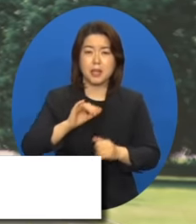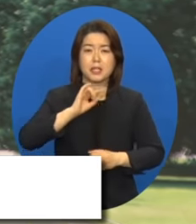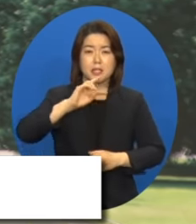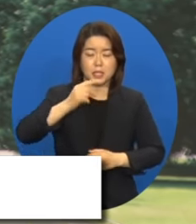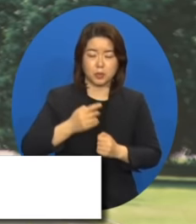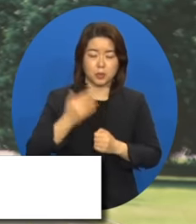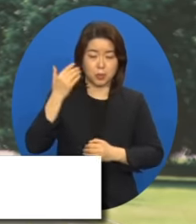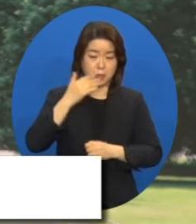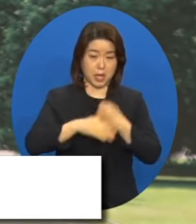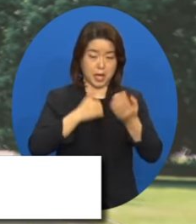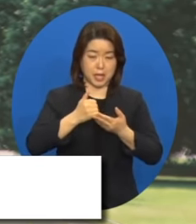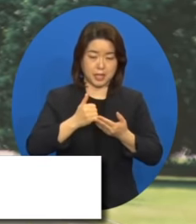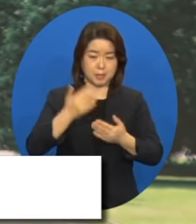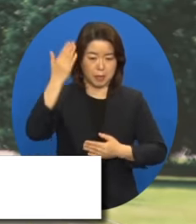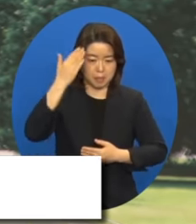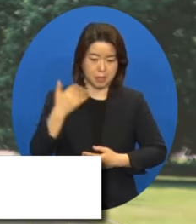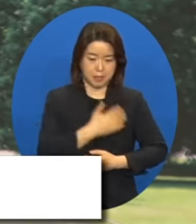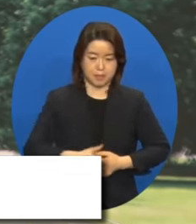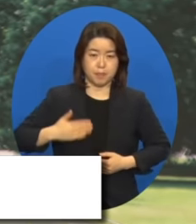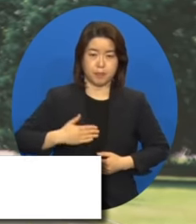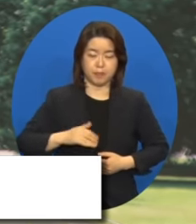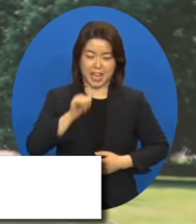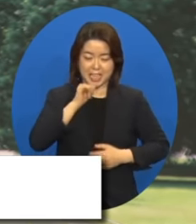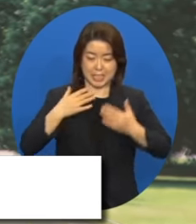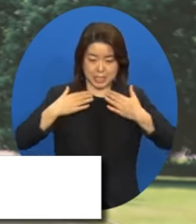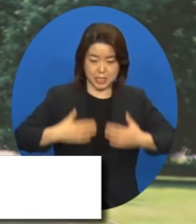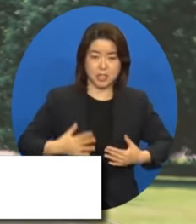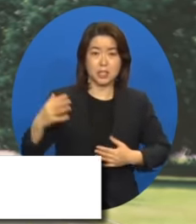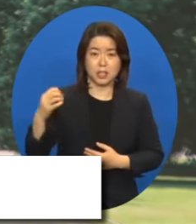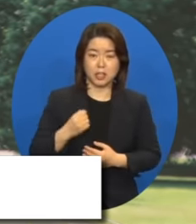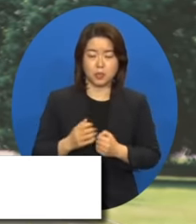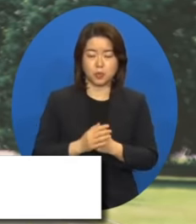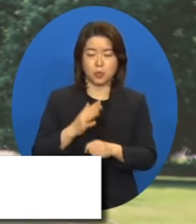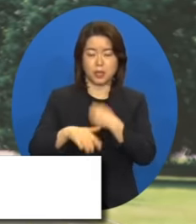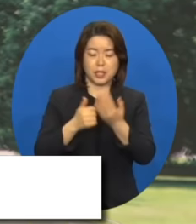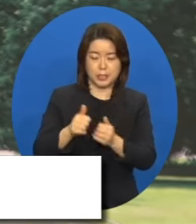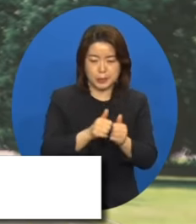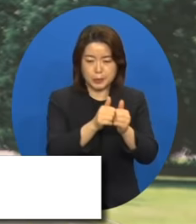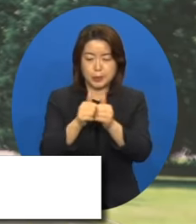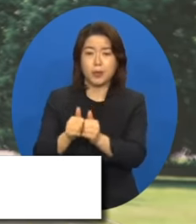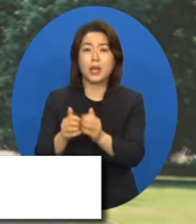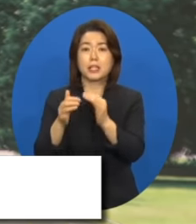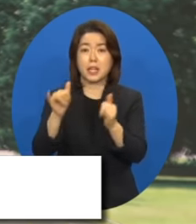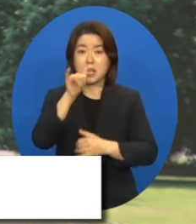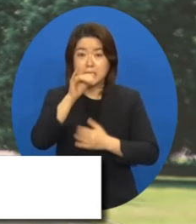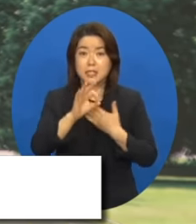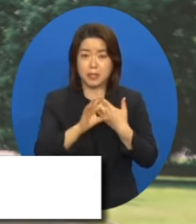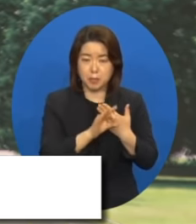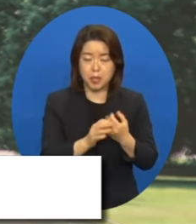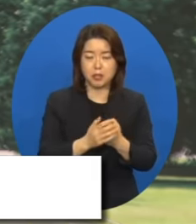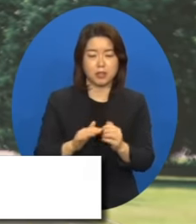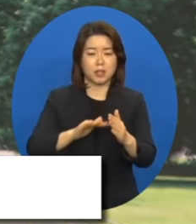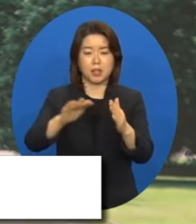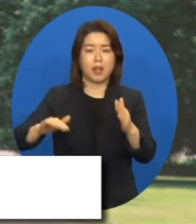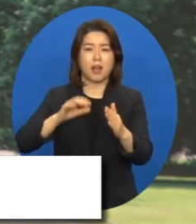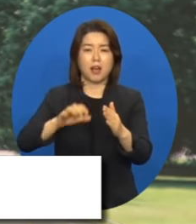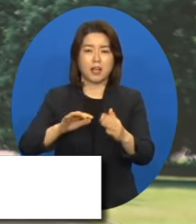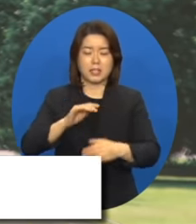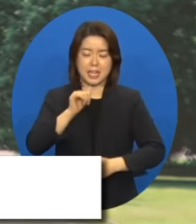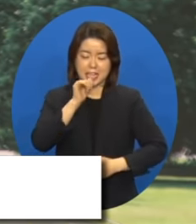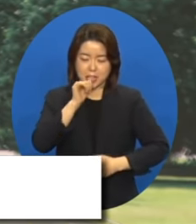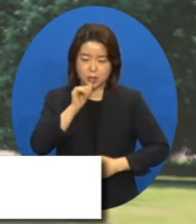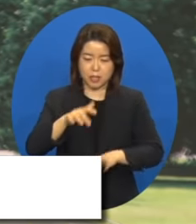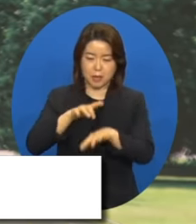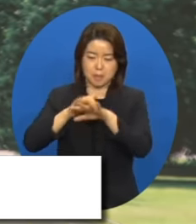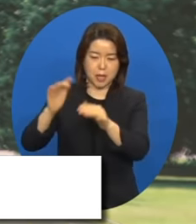전신갑주를 입고 항상 주님 바라보고 주님과 동행하는 사람이 있으면 가정은 절대로 마귀에게 무너지지